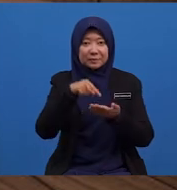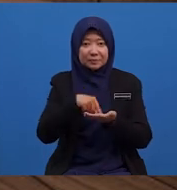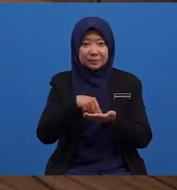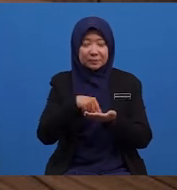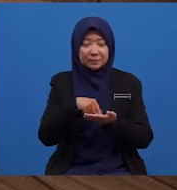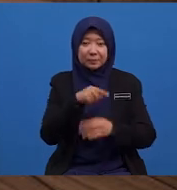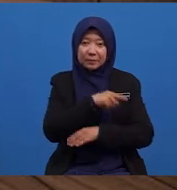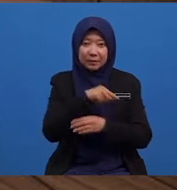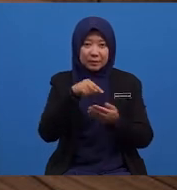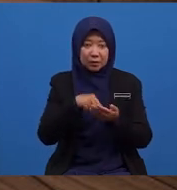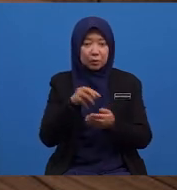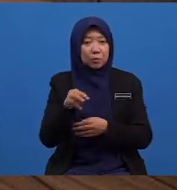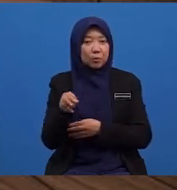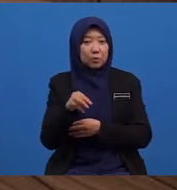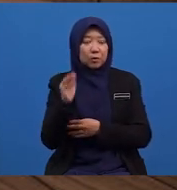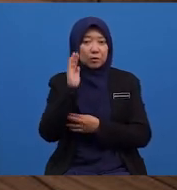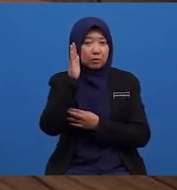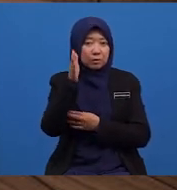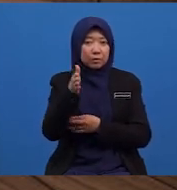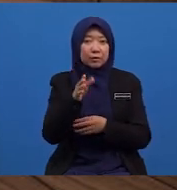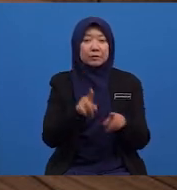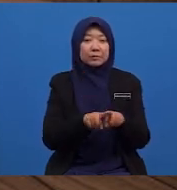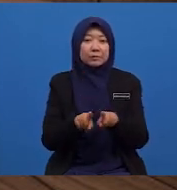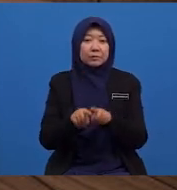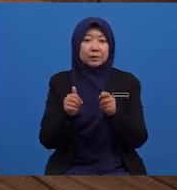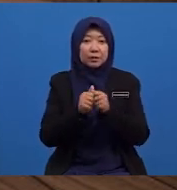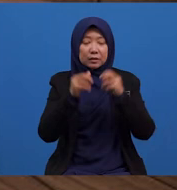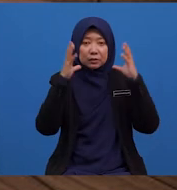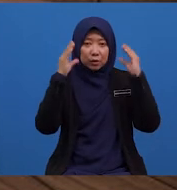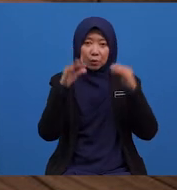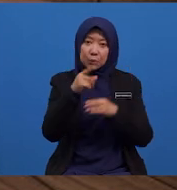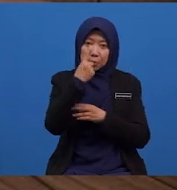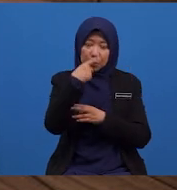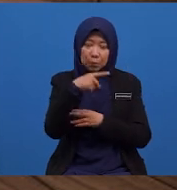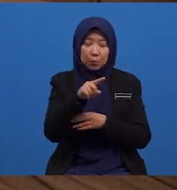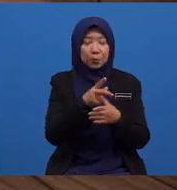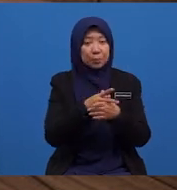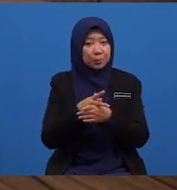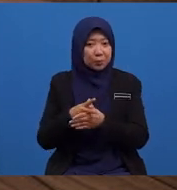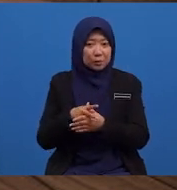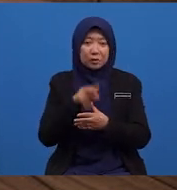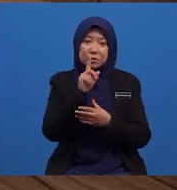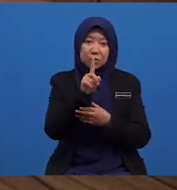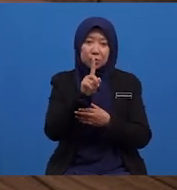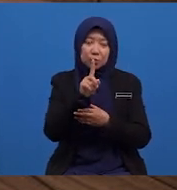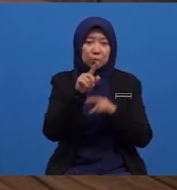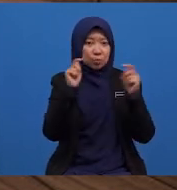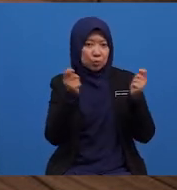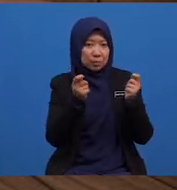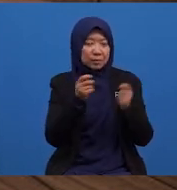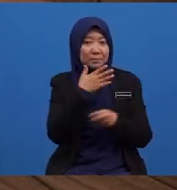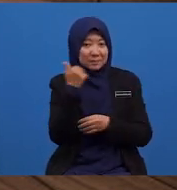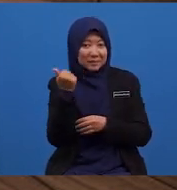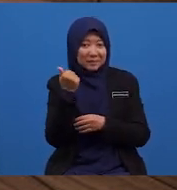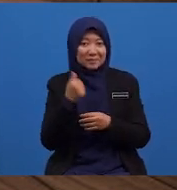Pada hari ini, murid-murid akan bersama-sama dengan cikgu untuk berkongsi satu topik yang